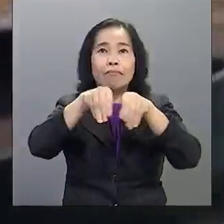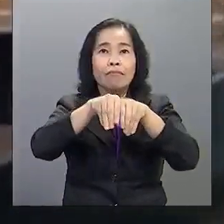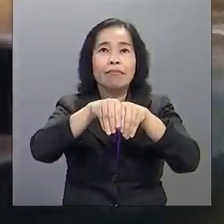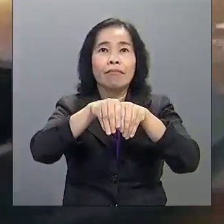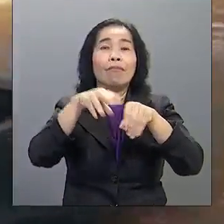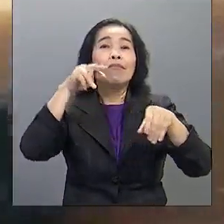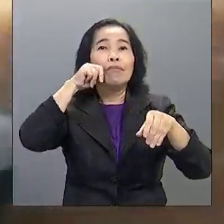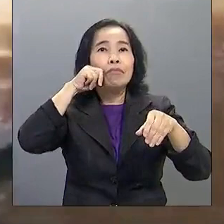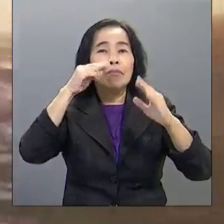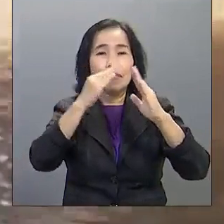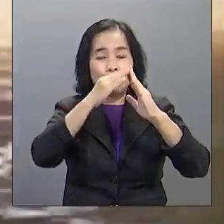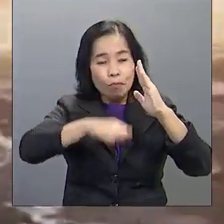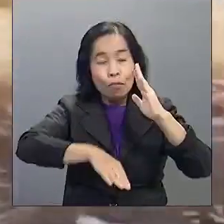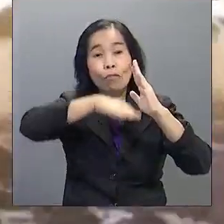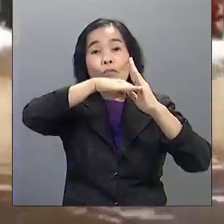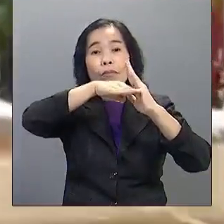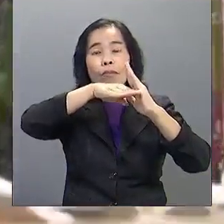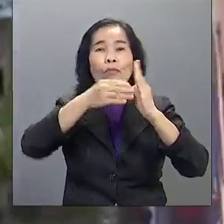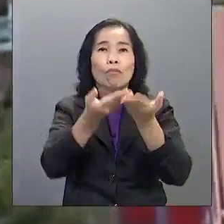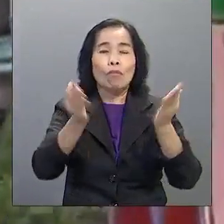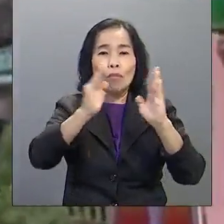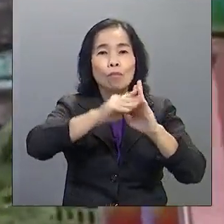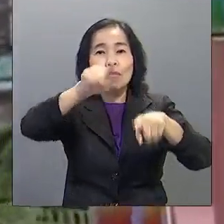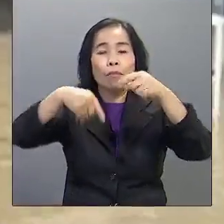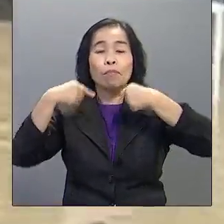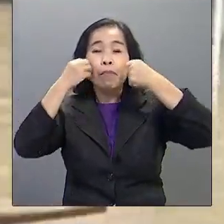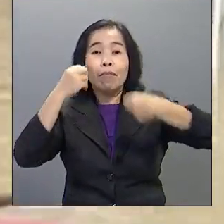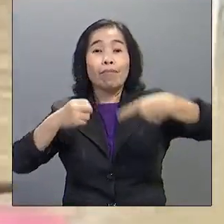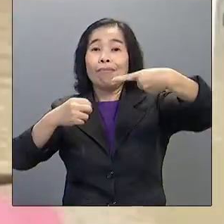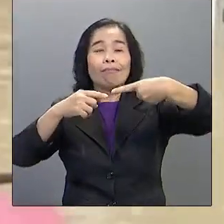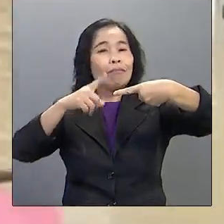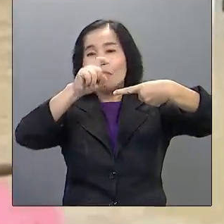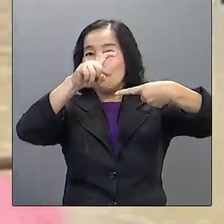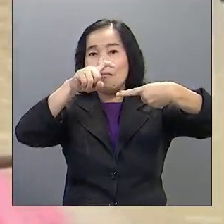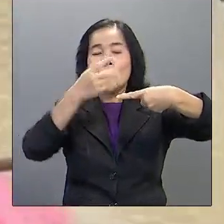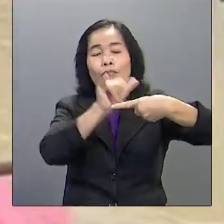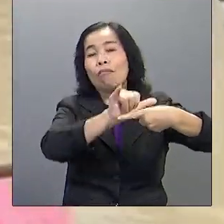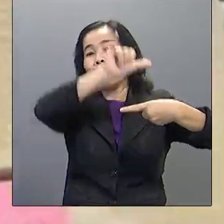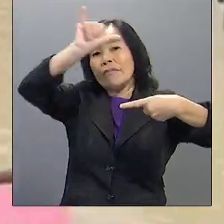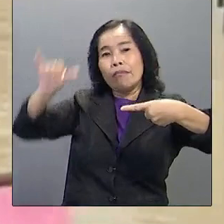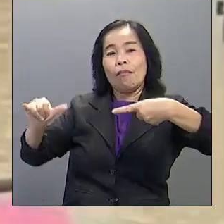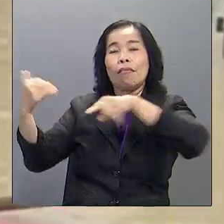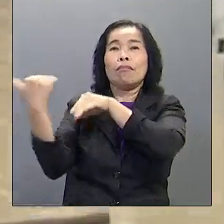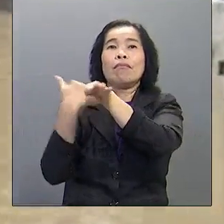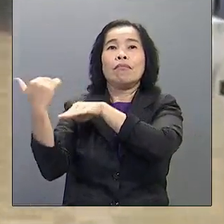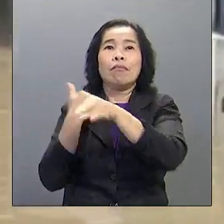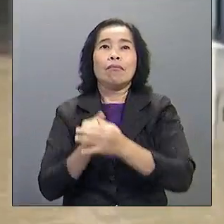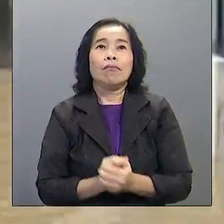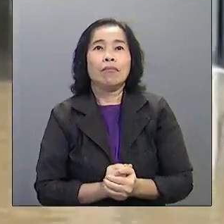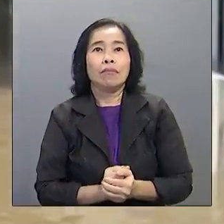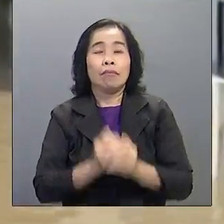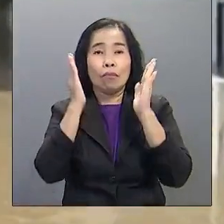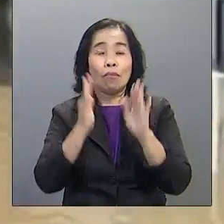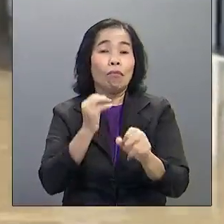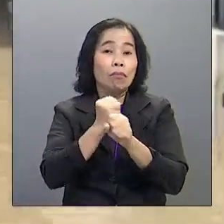น้ำยังคงท่วมสูงอยู่ค่ะบางครอบครัวที่มีชั้นเดียวนะคะต้องอพยพออกมาอาศัยอยู่พื้นที่ด้านนอกขณะเดียวกันเจ้าหน้า